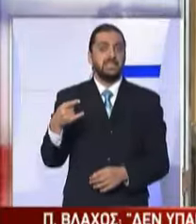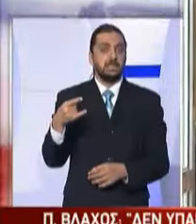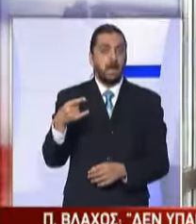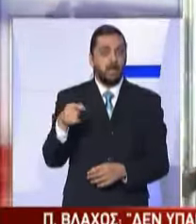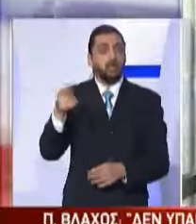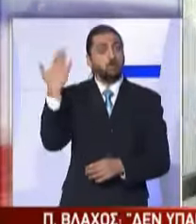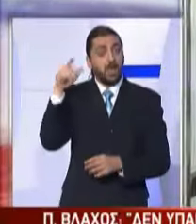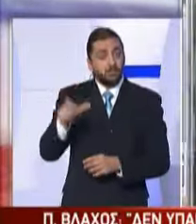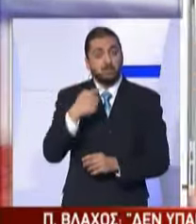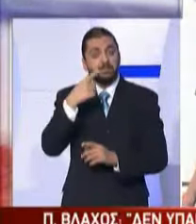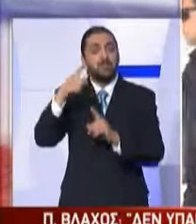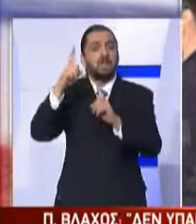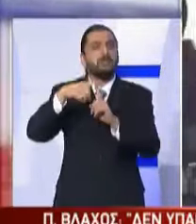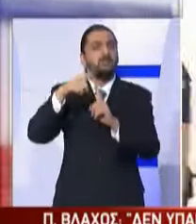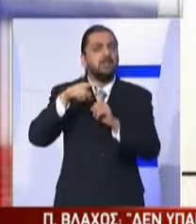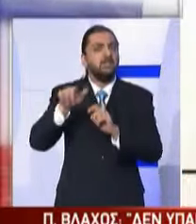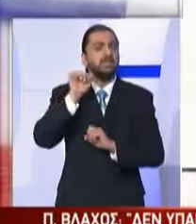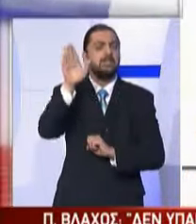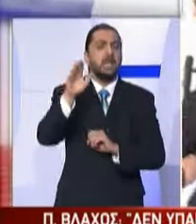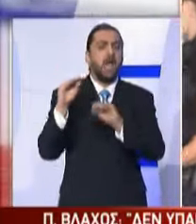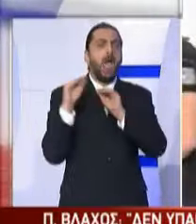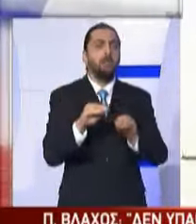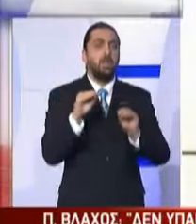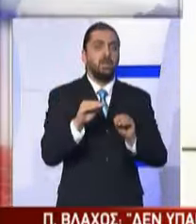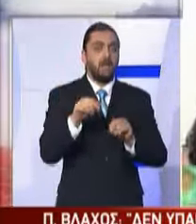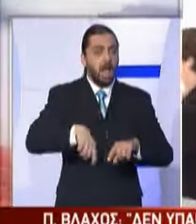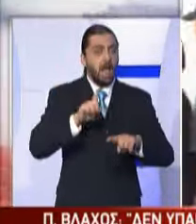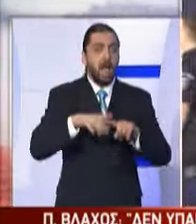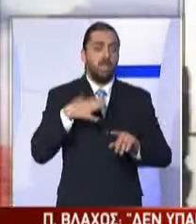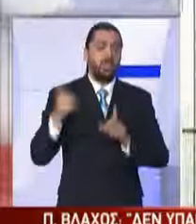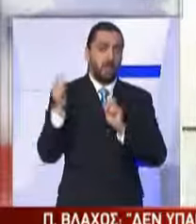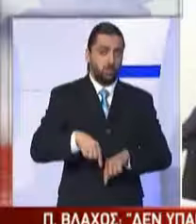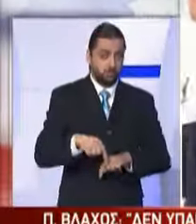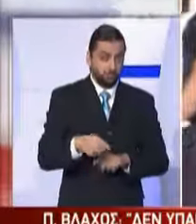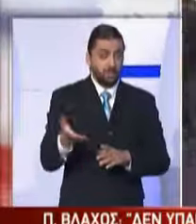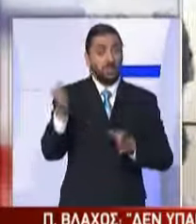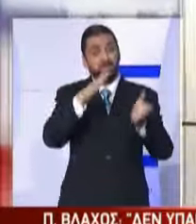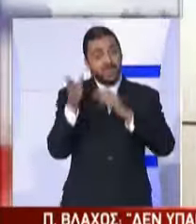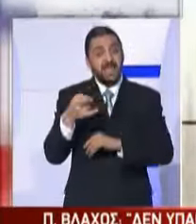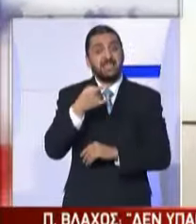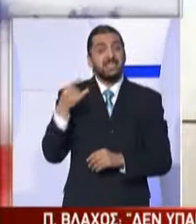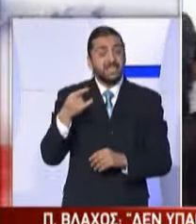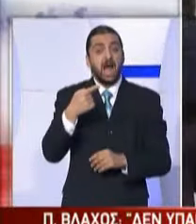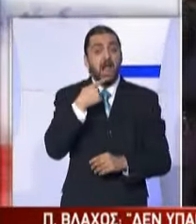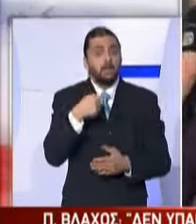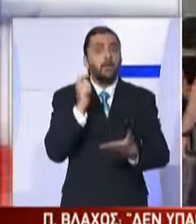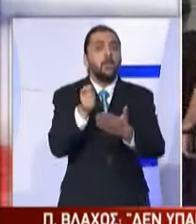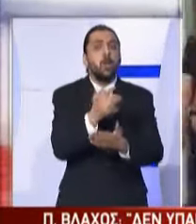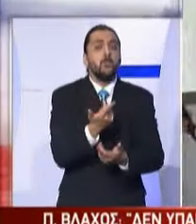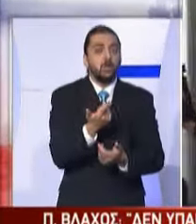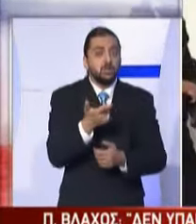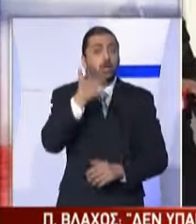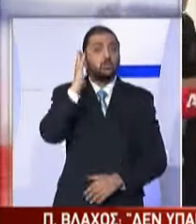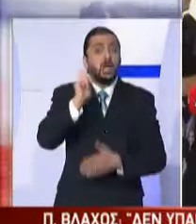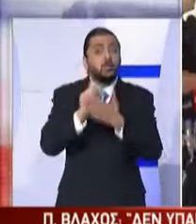την Τορκάσο ως εταιρεία ξένων επενδυτών που θέλουν να κάνουν δουλειά στην Ελλάδα. Ο Νίκος Ζήγρας τόνισε ότι οι συναντήσεις για τις πληρωμές γίνονταν